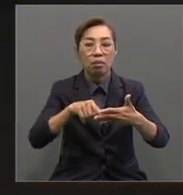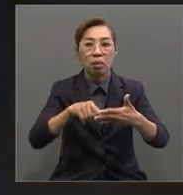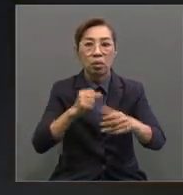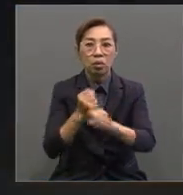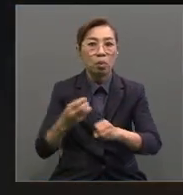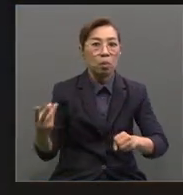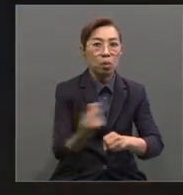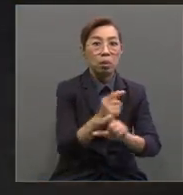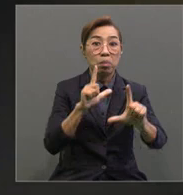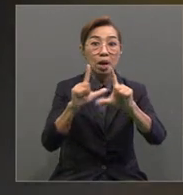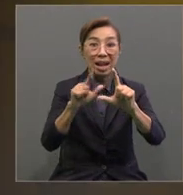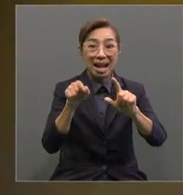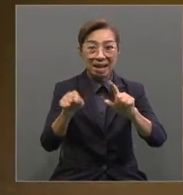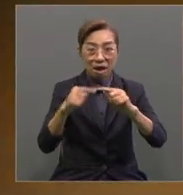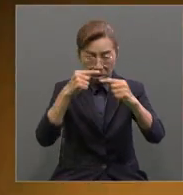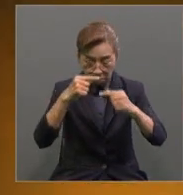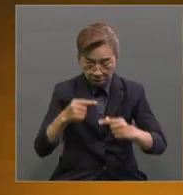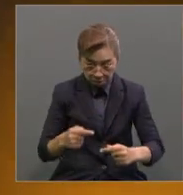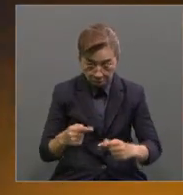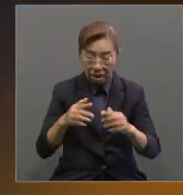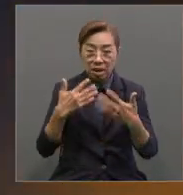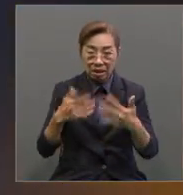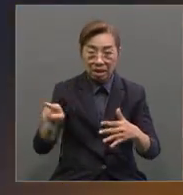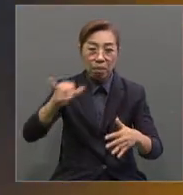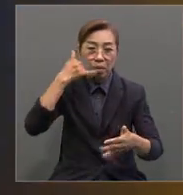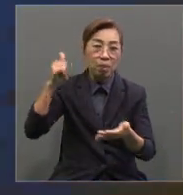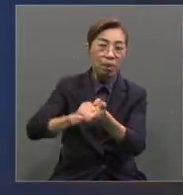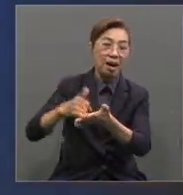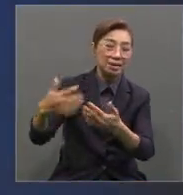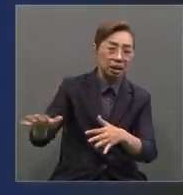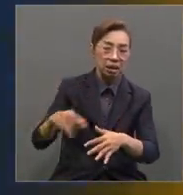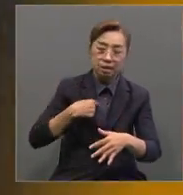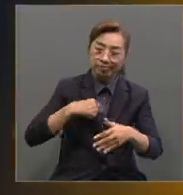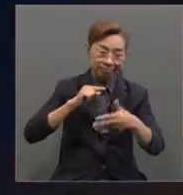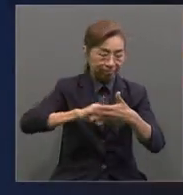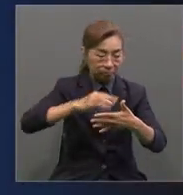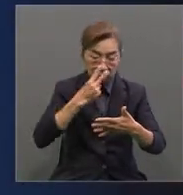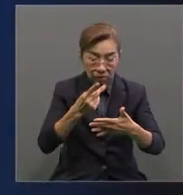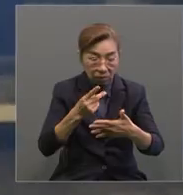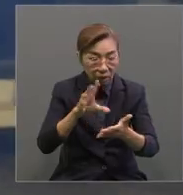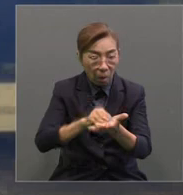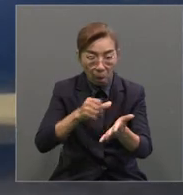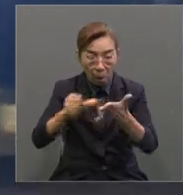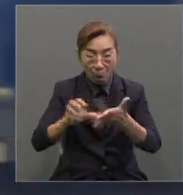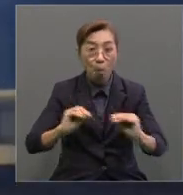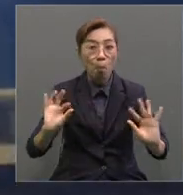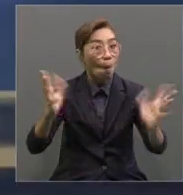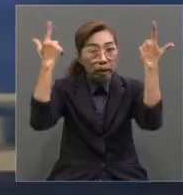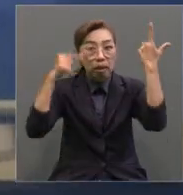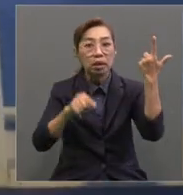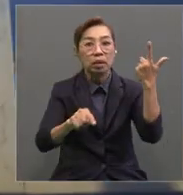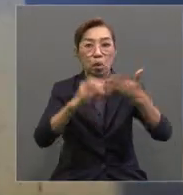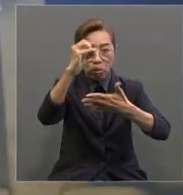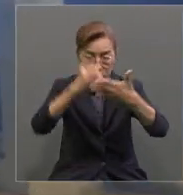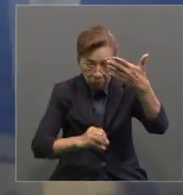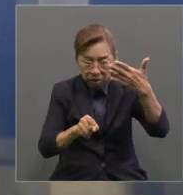ได้ไวมากหลังจากคุยสนทนาเสร็จปึ๊บพอจะกลับไปดูไอ้ที่เราเคยแชทคุยกันมาข้อมูลเนี่ยลบเกลี้ยงเลยครับคุณผู้